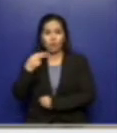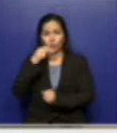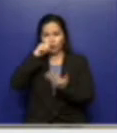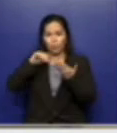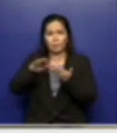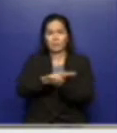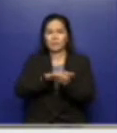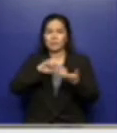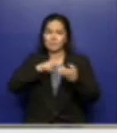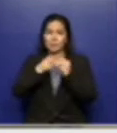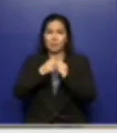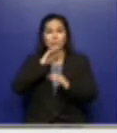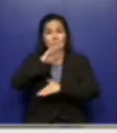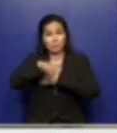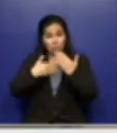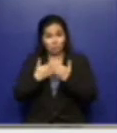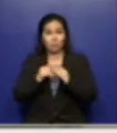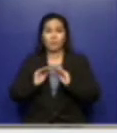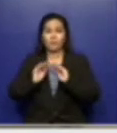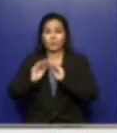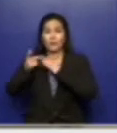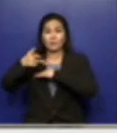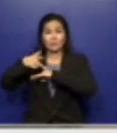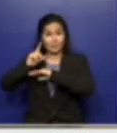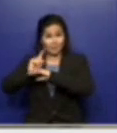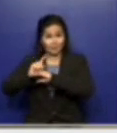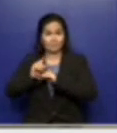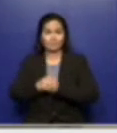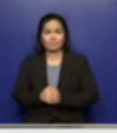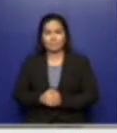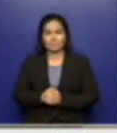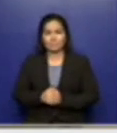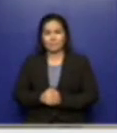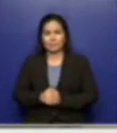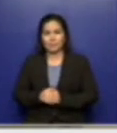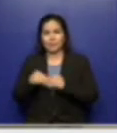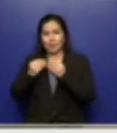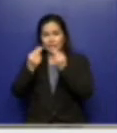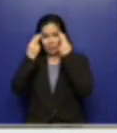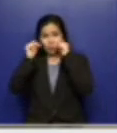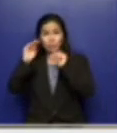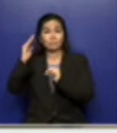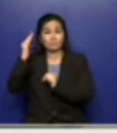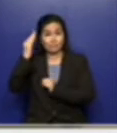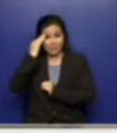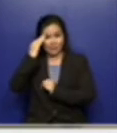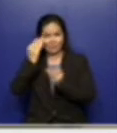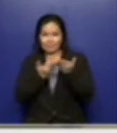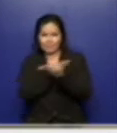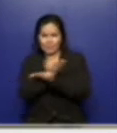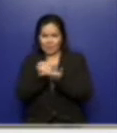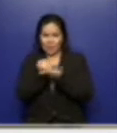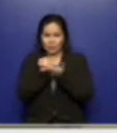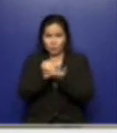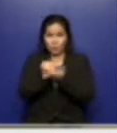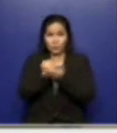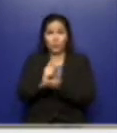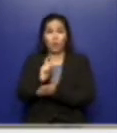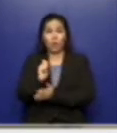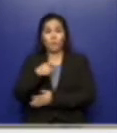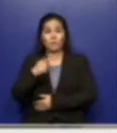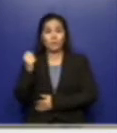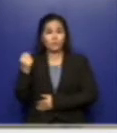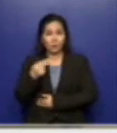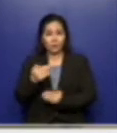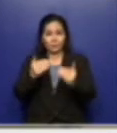นะครับฝากท่านประธานสภาไปถึงท่านนายกรัฐมนตรีได้โปรดพิจารณาเรื่องนี้นะครับ